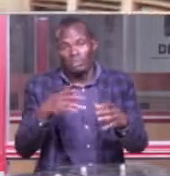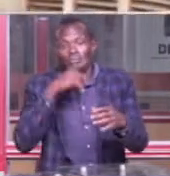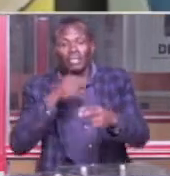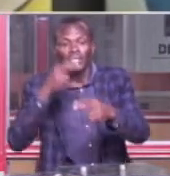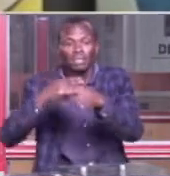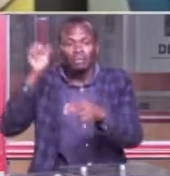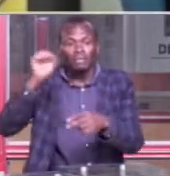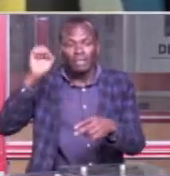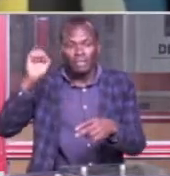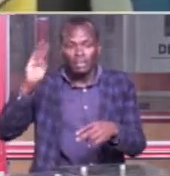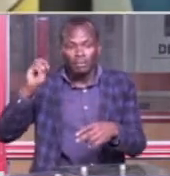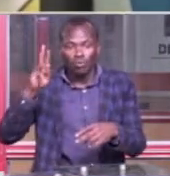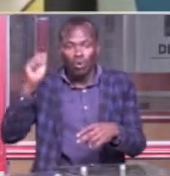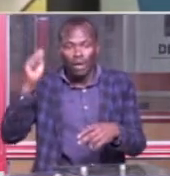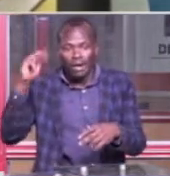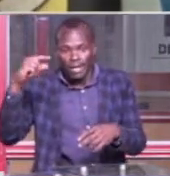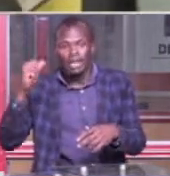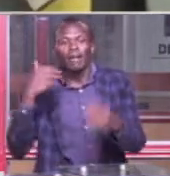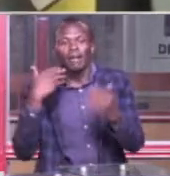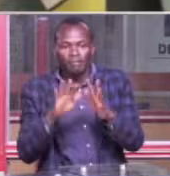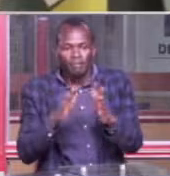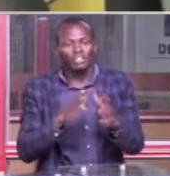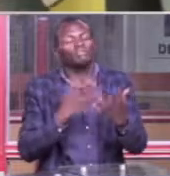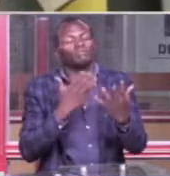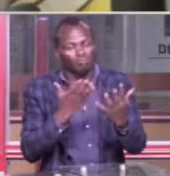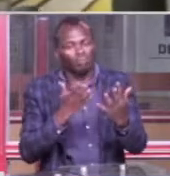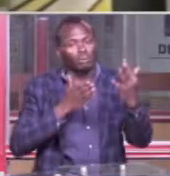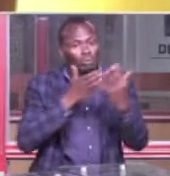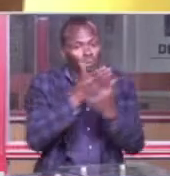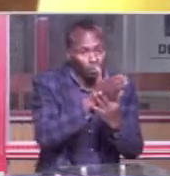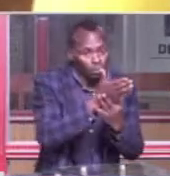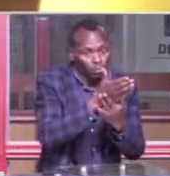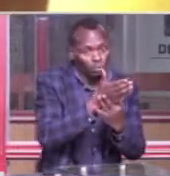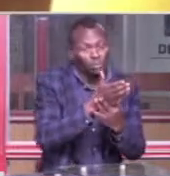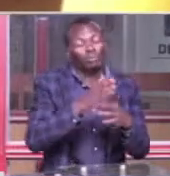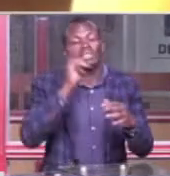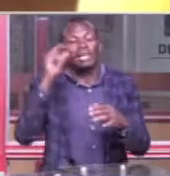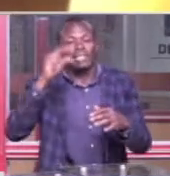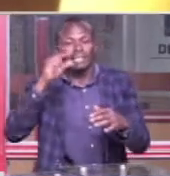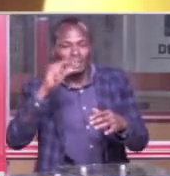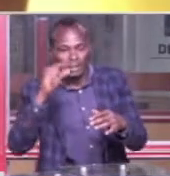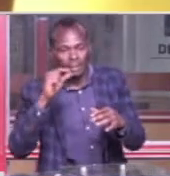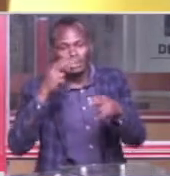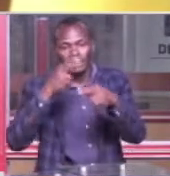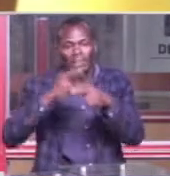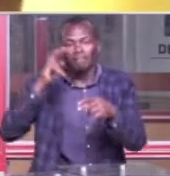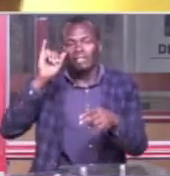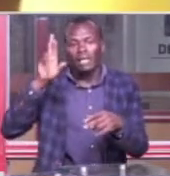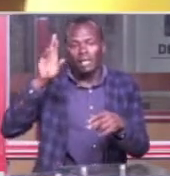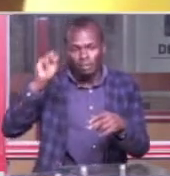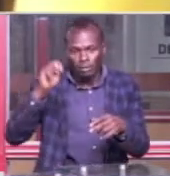Mulyagonja ng'ayagala anoonyereze ku minisita Evelyn Anite. Kubigambibwa nti aliko musiga nsimbi gwakukuta